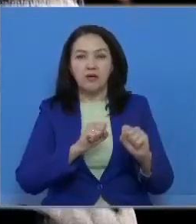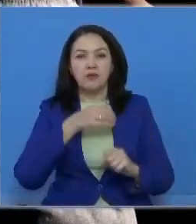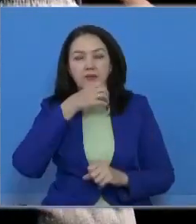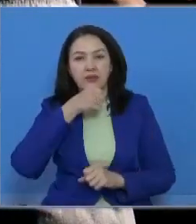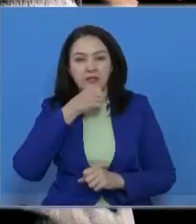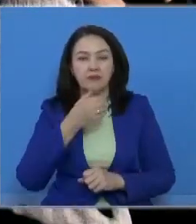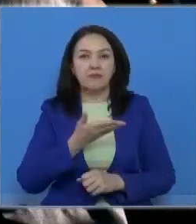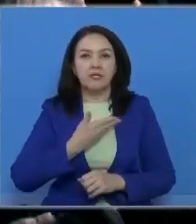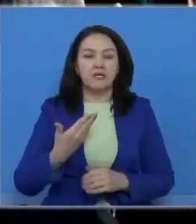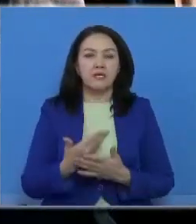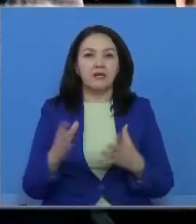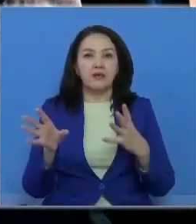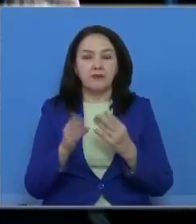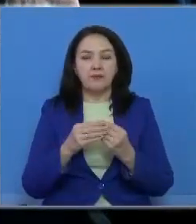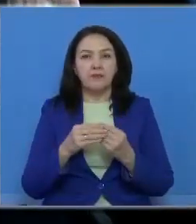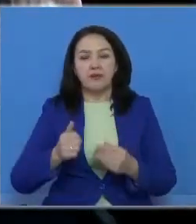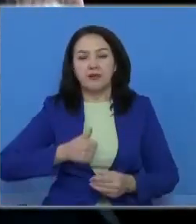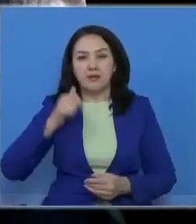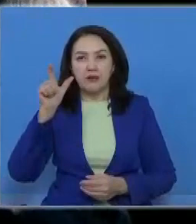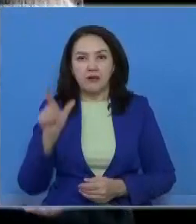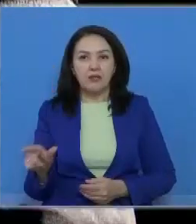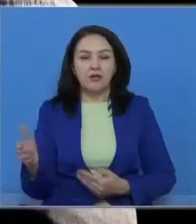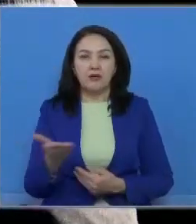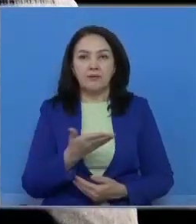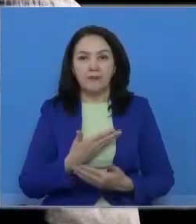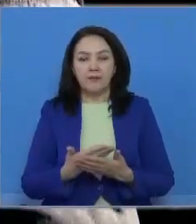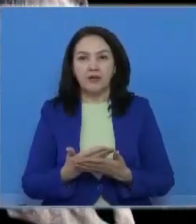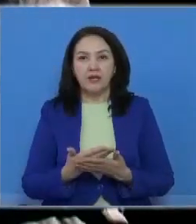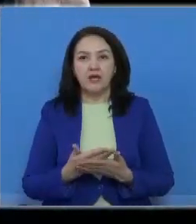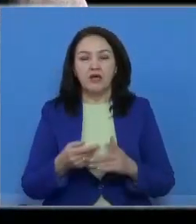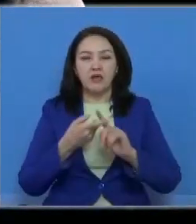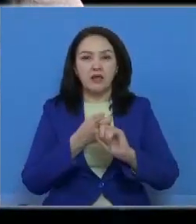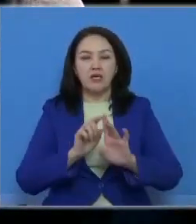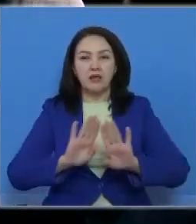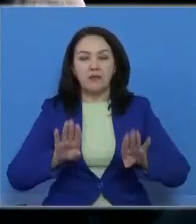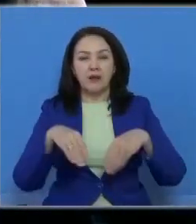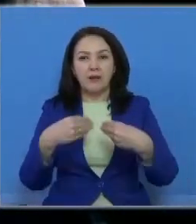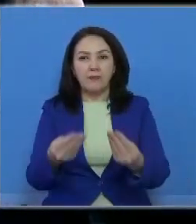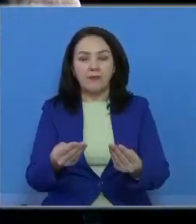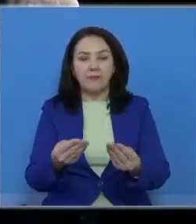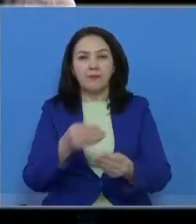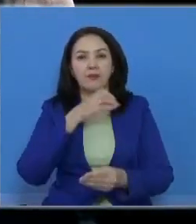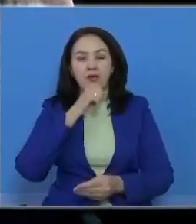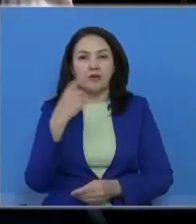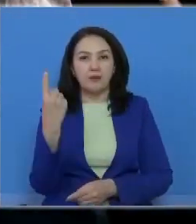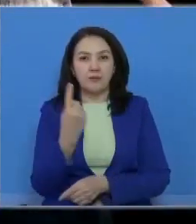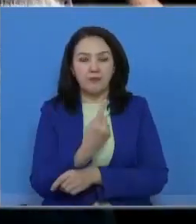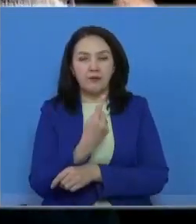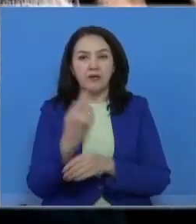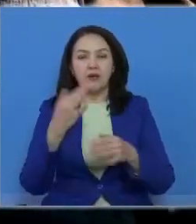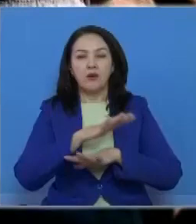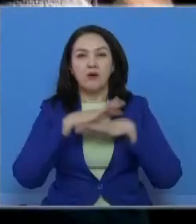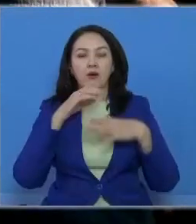өздерінің жанкүйерлерімен бірге бізге осы егемендікті алып берген аталарымыздың біреуі. Енді